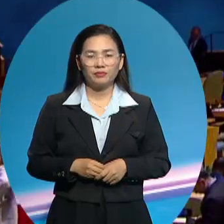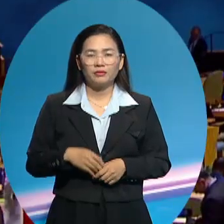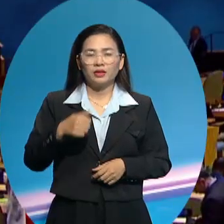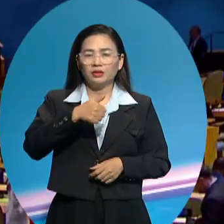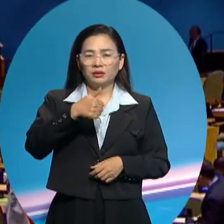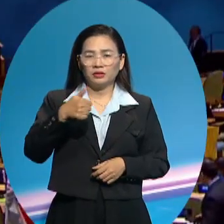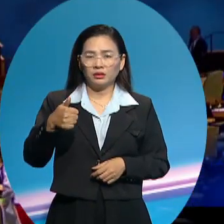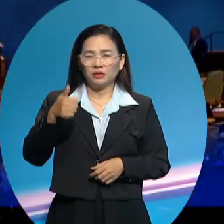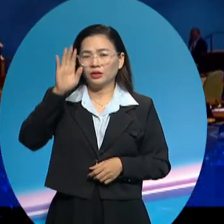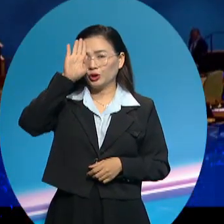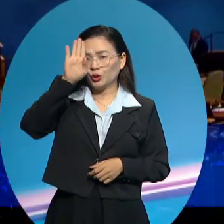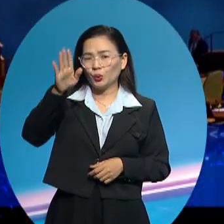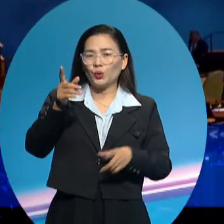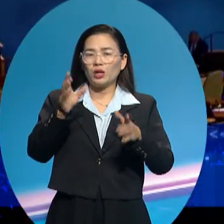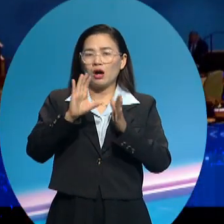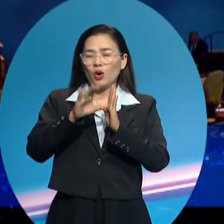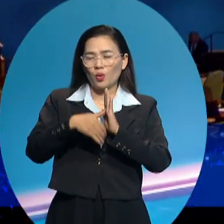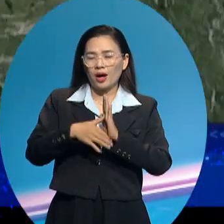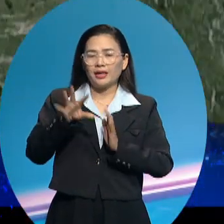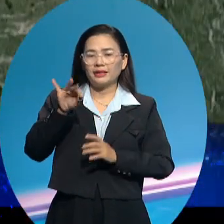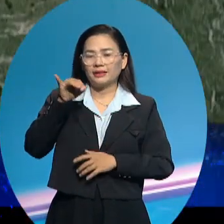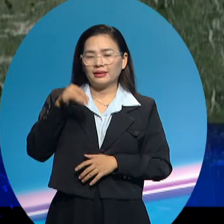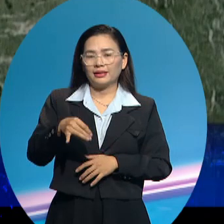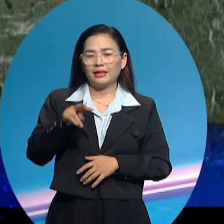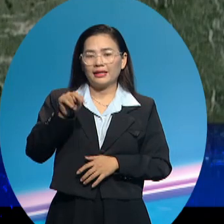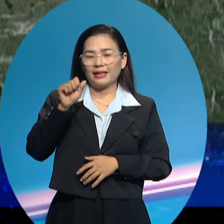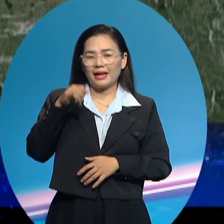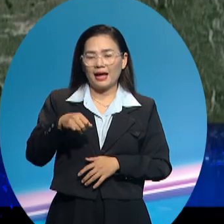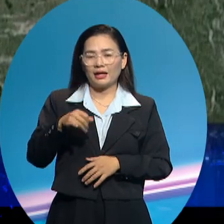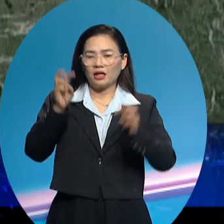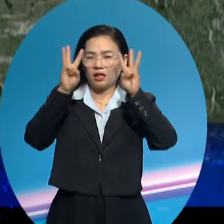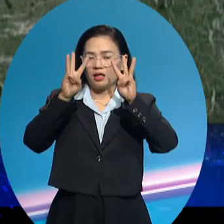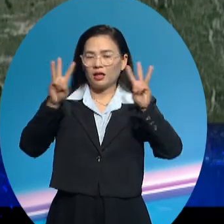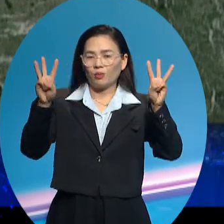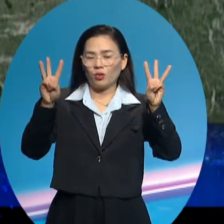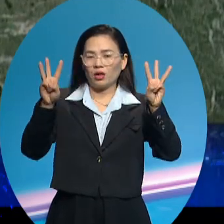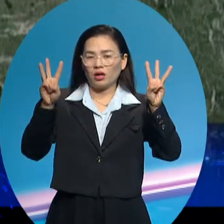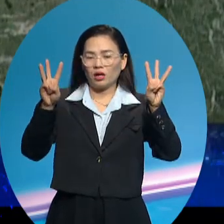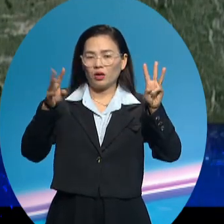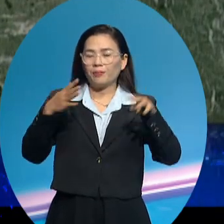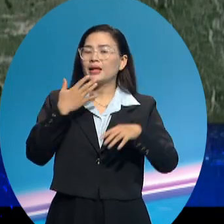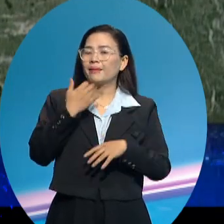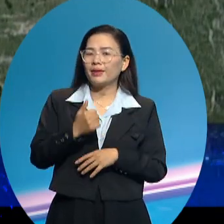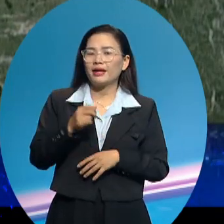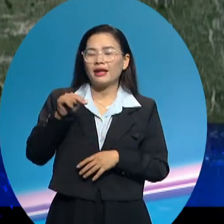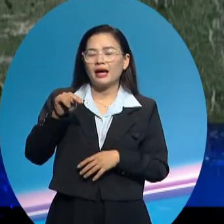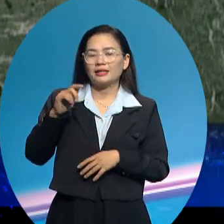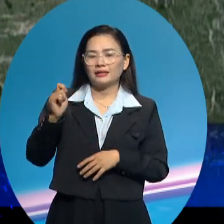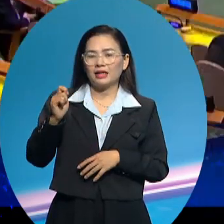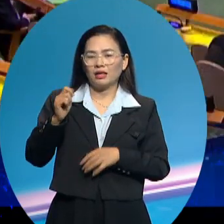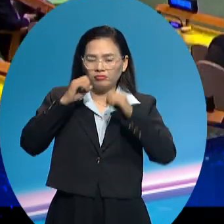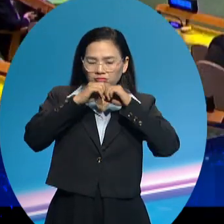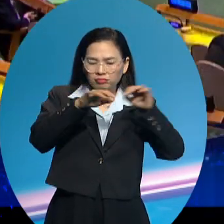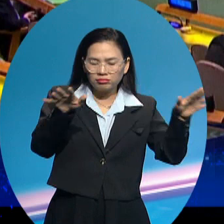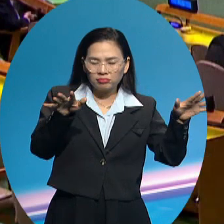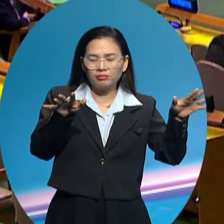khác người đứng đầu cơ quan về T nạn Palestine của Liên Hiệp Quốc unrwa Philip lazzarini không đề